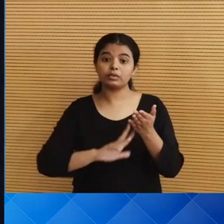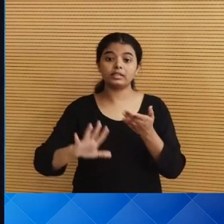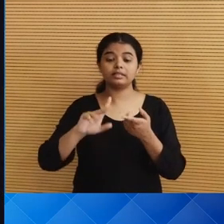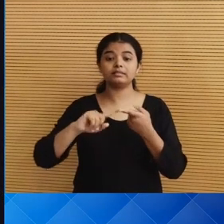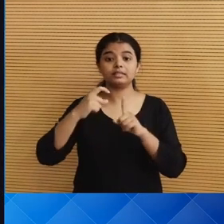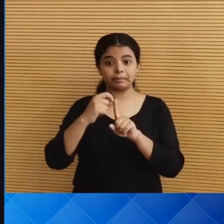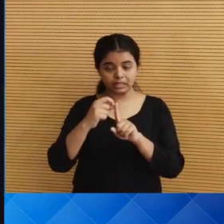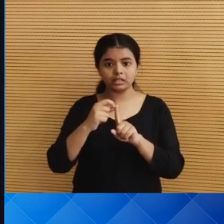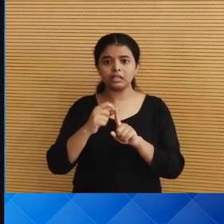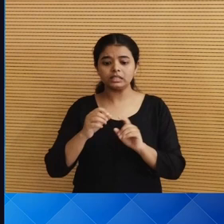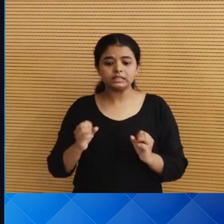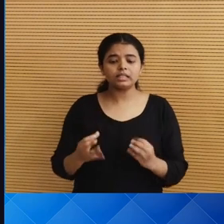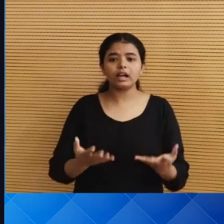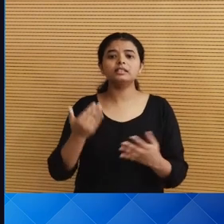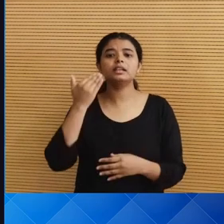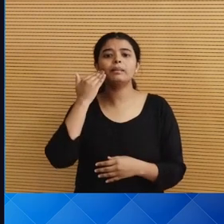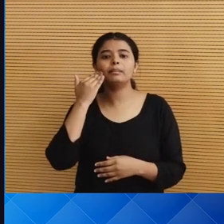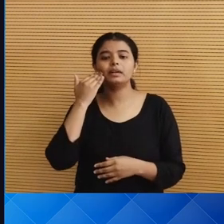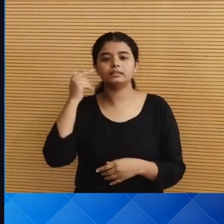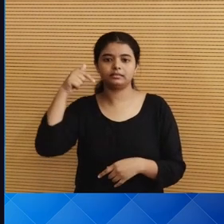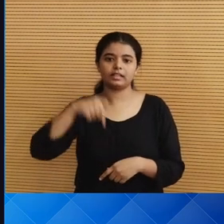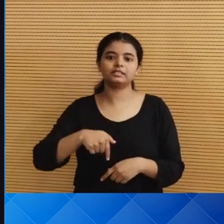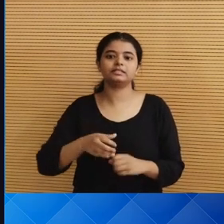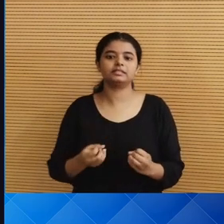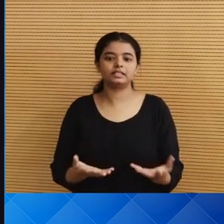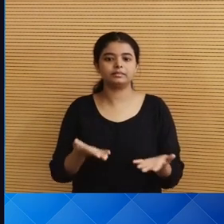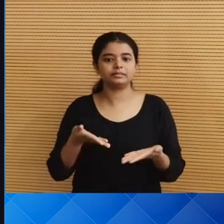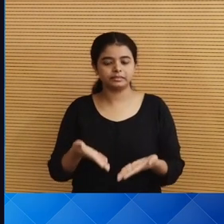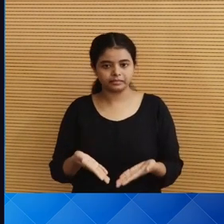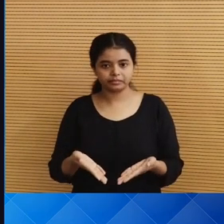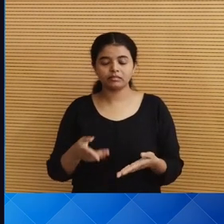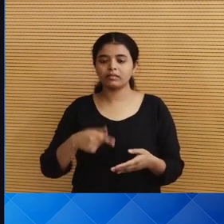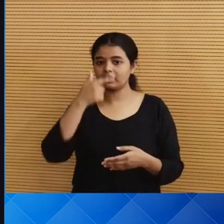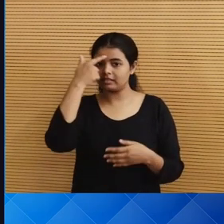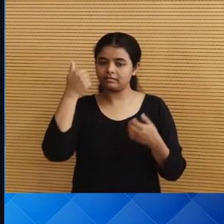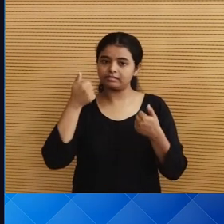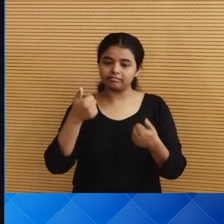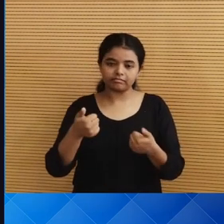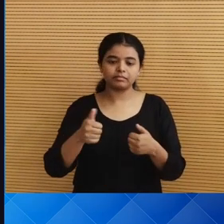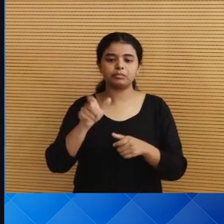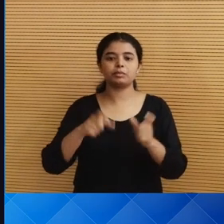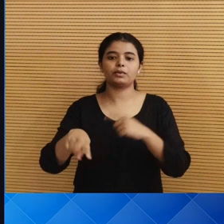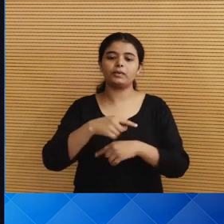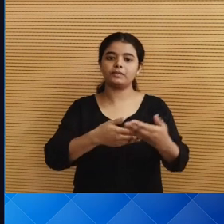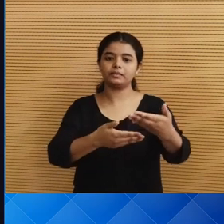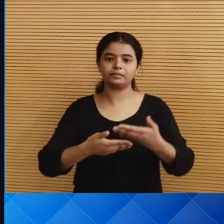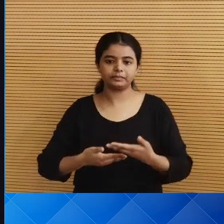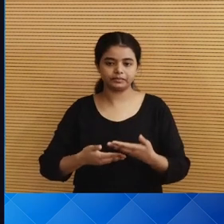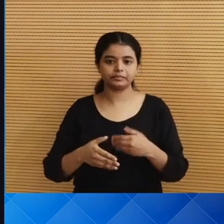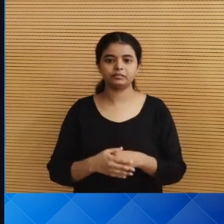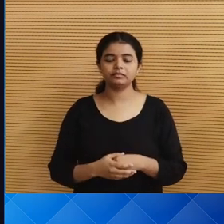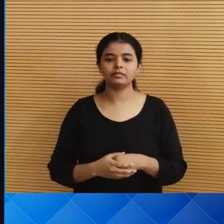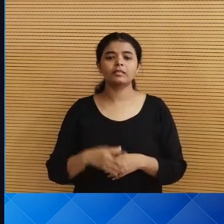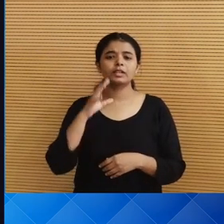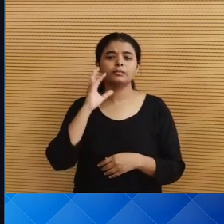फ्रेमवर्क का, वो कब होगा? और वो आज का दिन है, और इस शुभ अवसर पर मैं आप सबको वेलकम करती हूँ। मैं